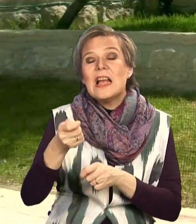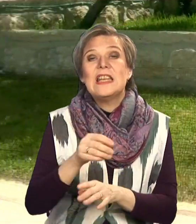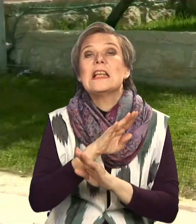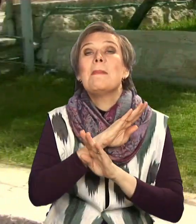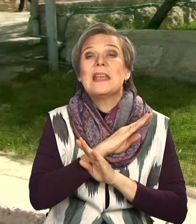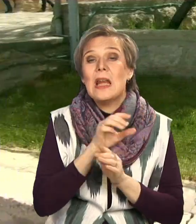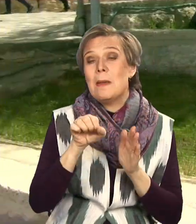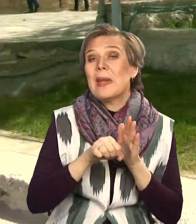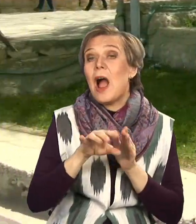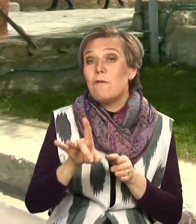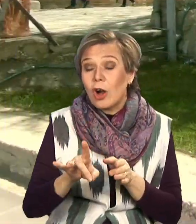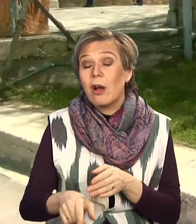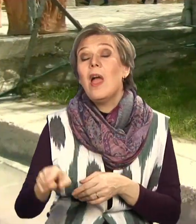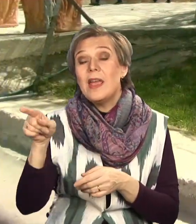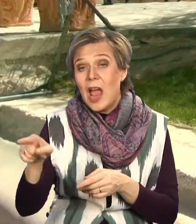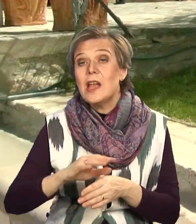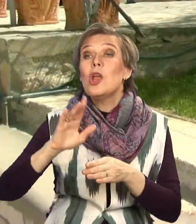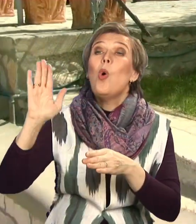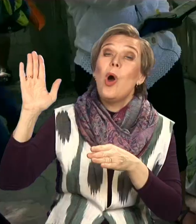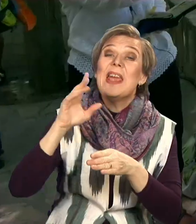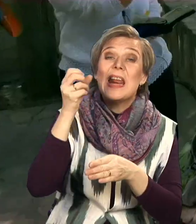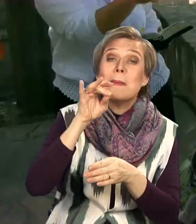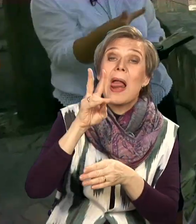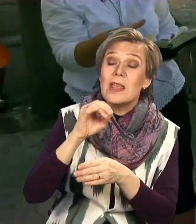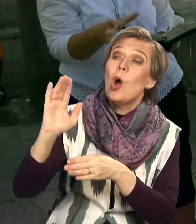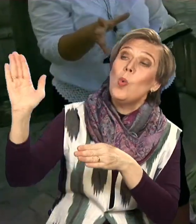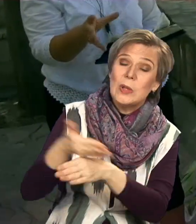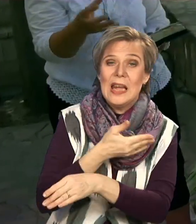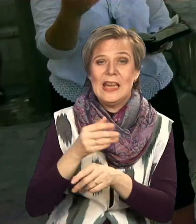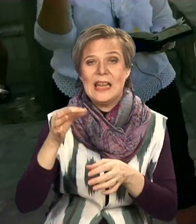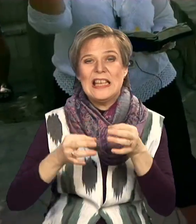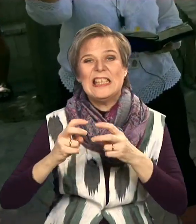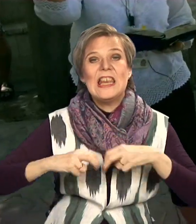и они удалили Синедрион с храмовой горы. То есть